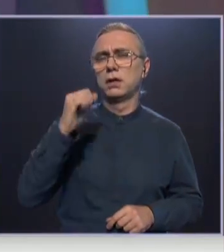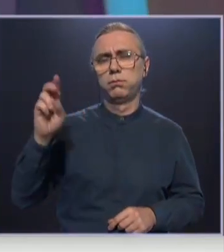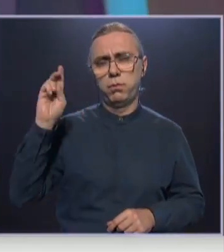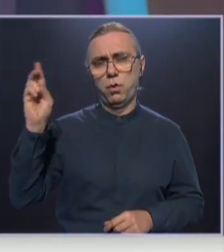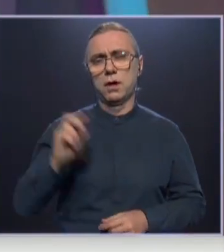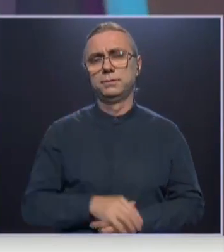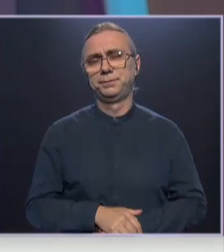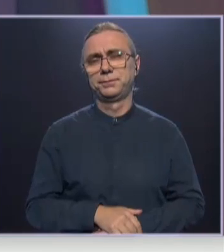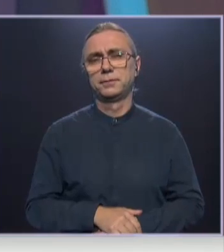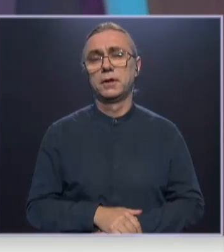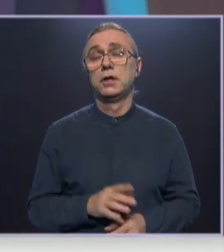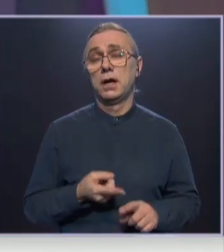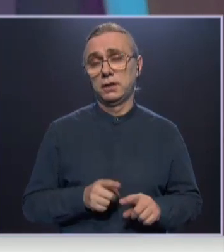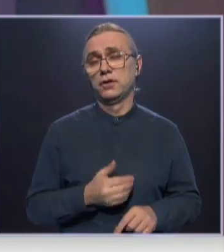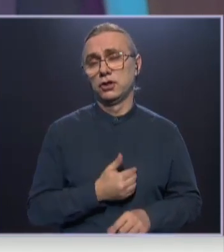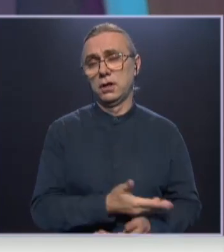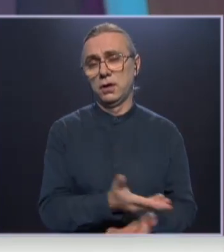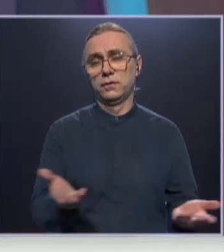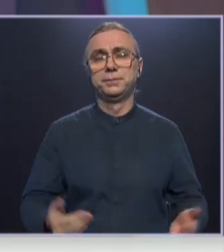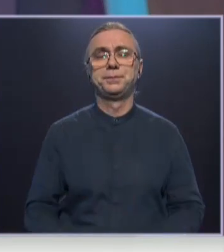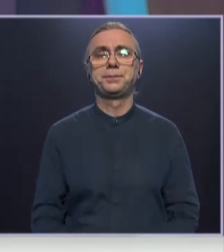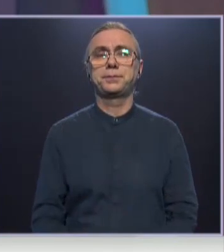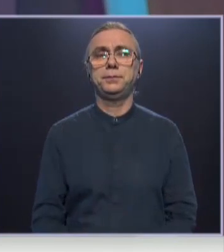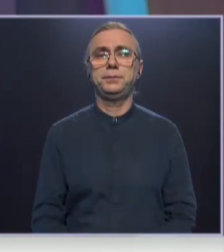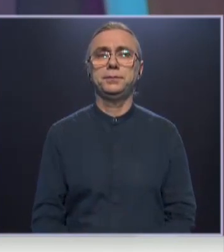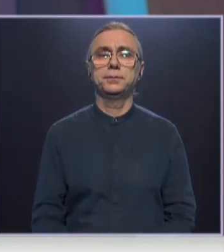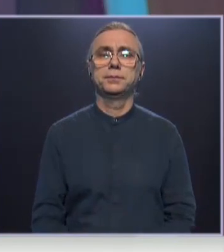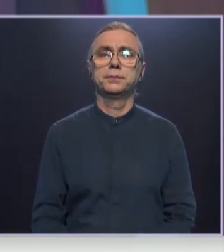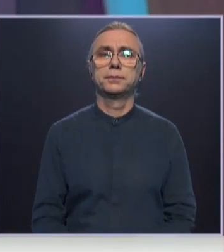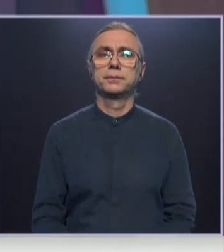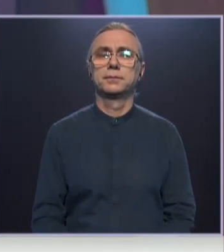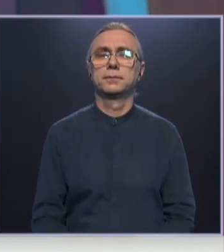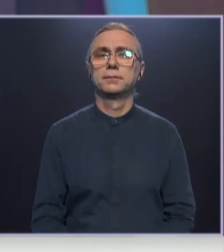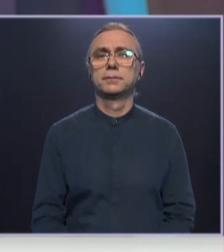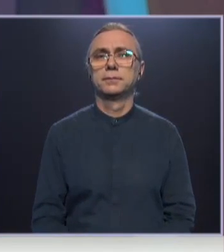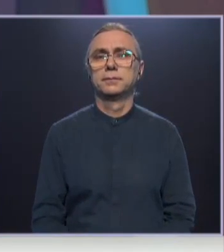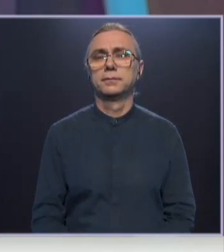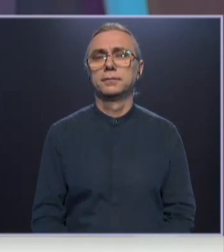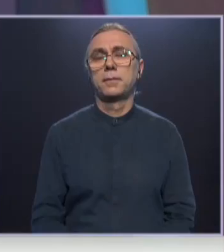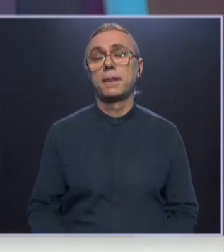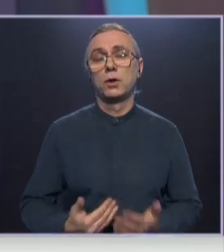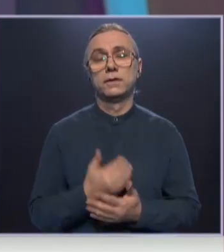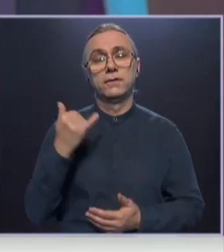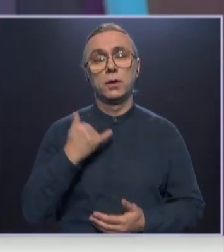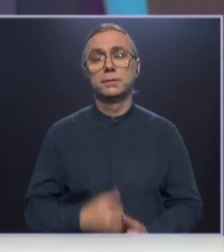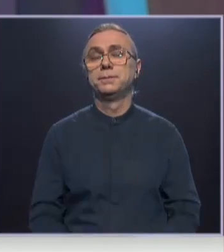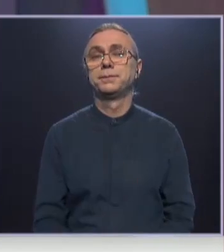есть все-таки телефонный звонок. Давайте послушаем. Добрый вечер. Здравствуйте, вы в эфире.